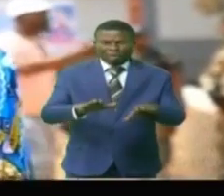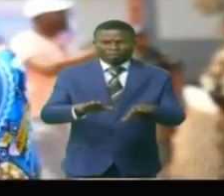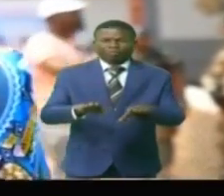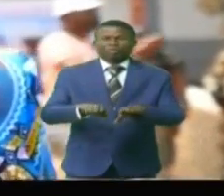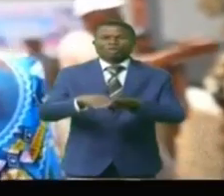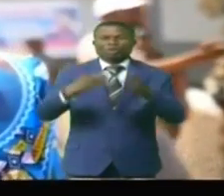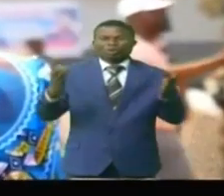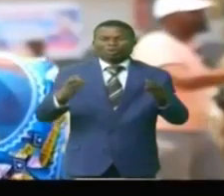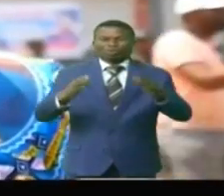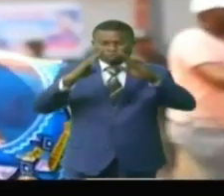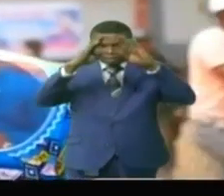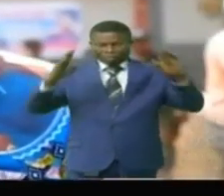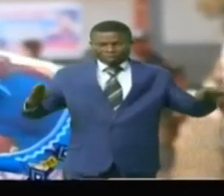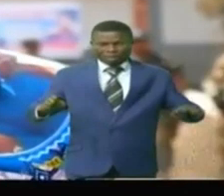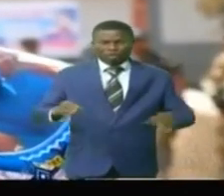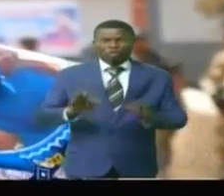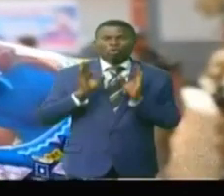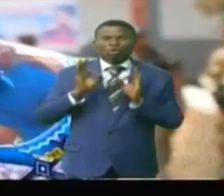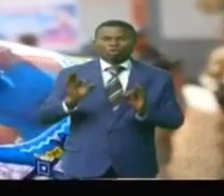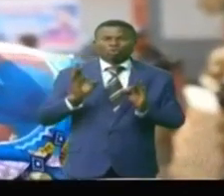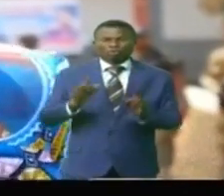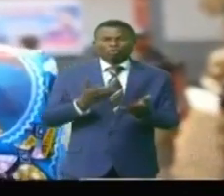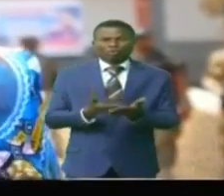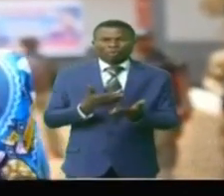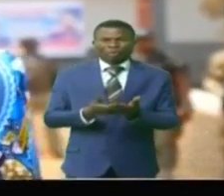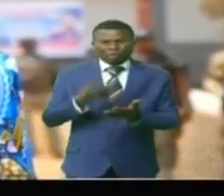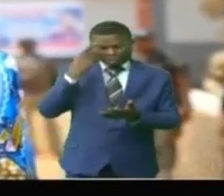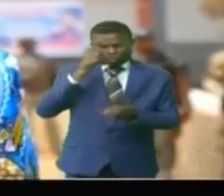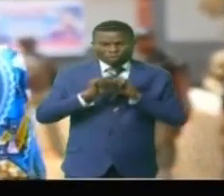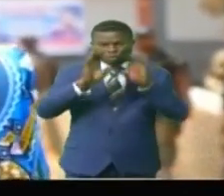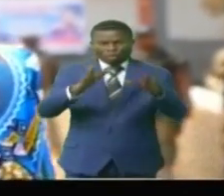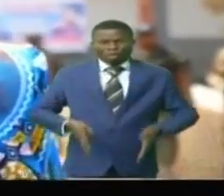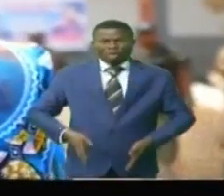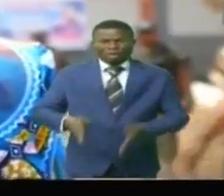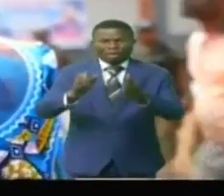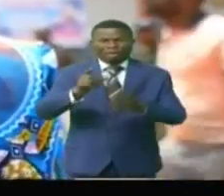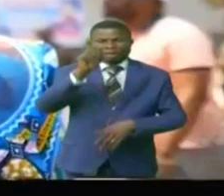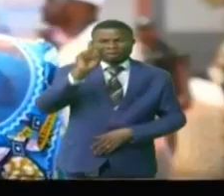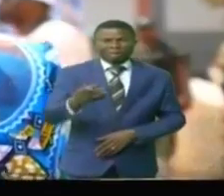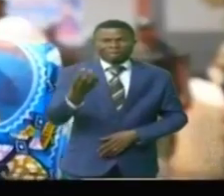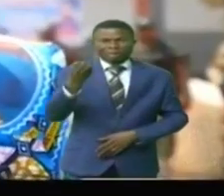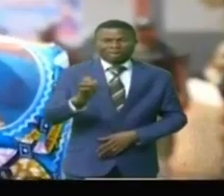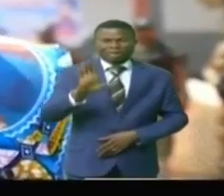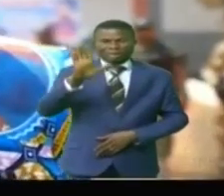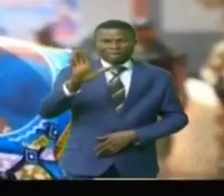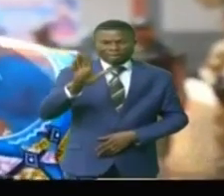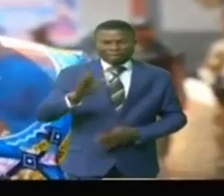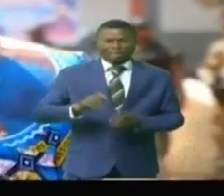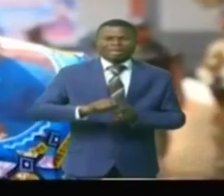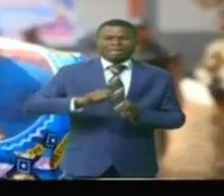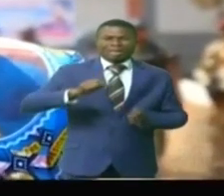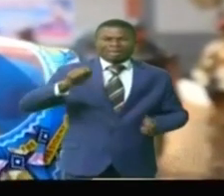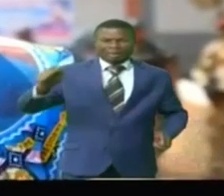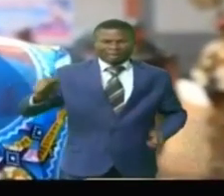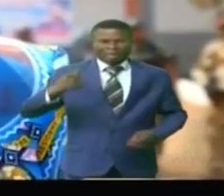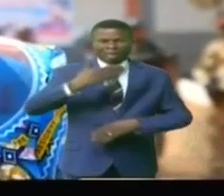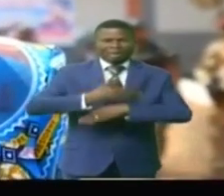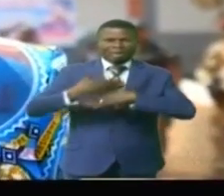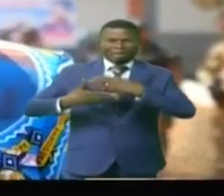nouveau bâtiment de la douane. Il vient pour inaugurer la route de 145 kilomètres qu'il a